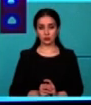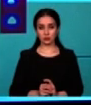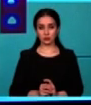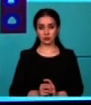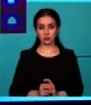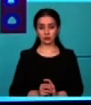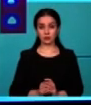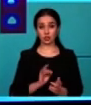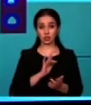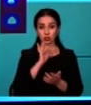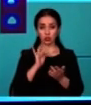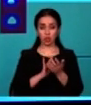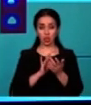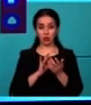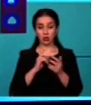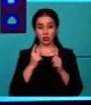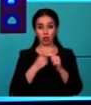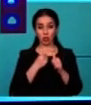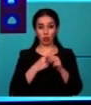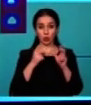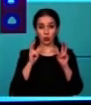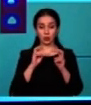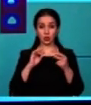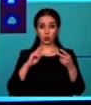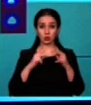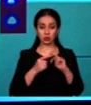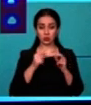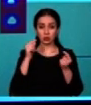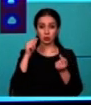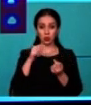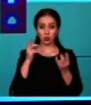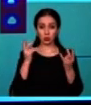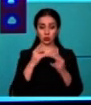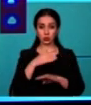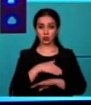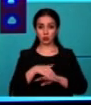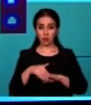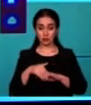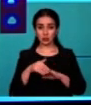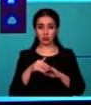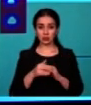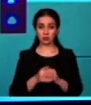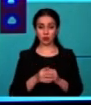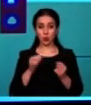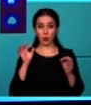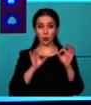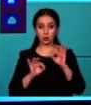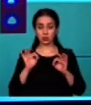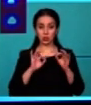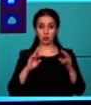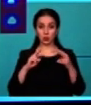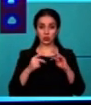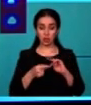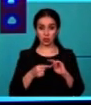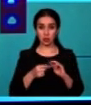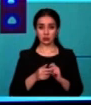Демек, фақат шахары номына өзгартырамыз. Мос болыш керек манзылге. Өлчамын өзгартырамыз.